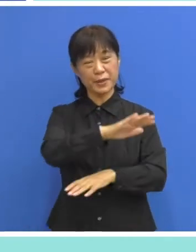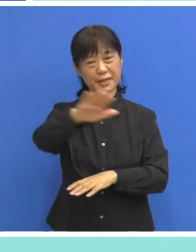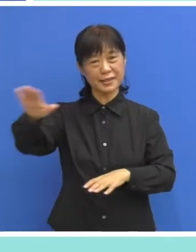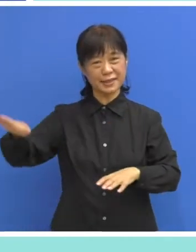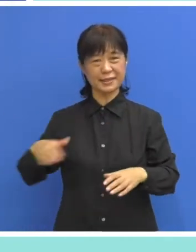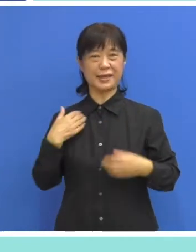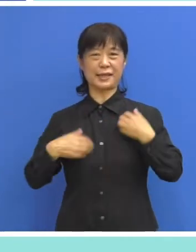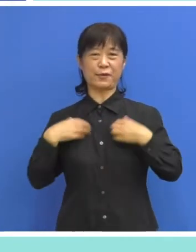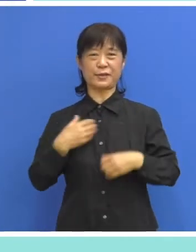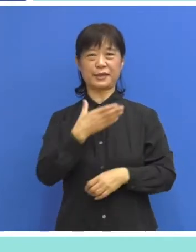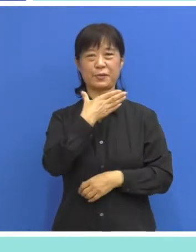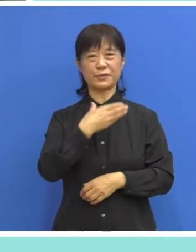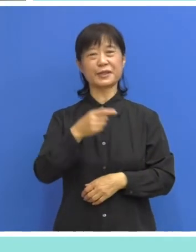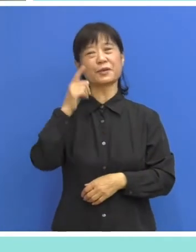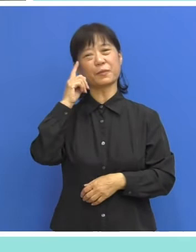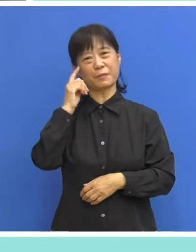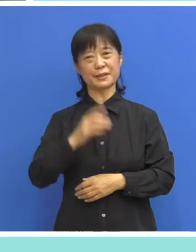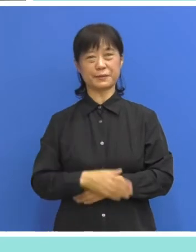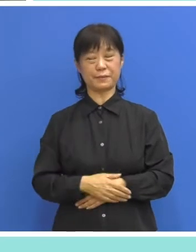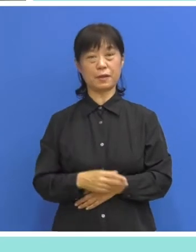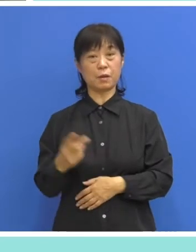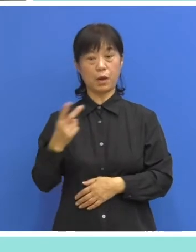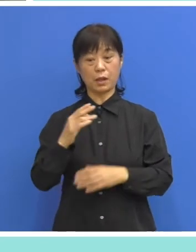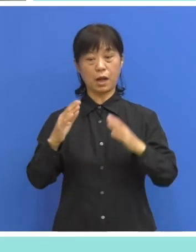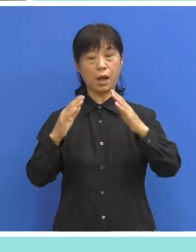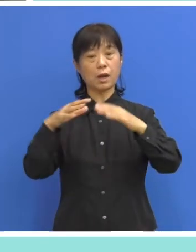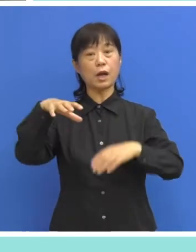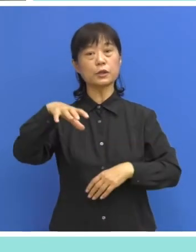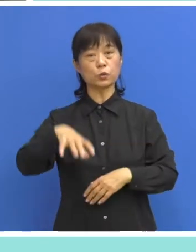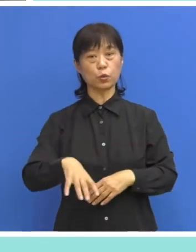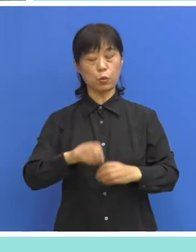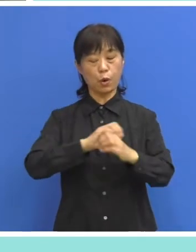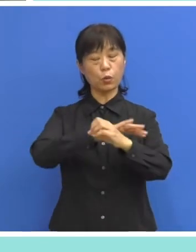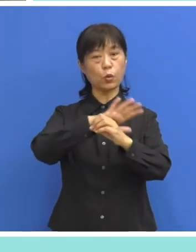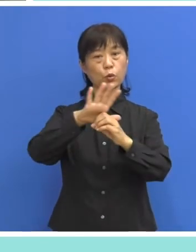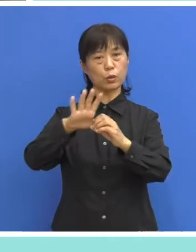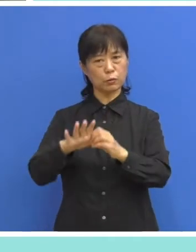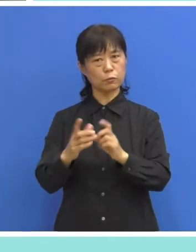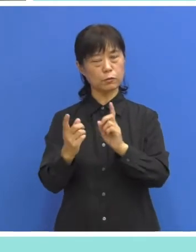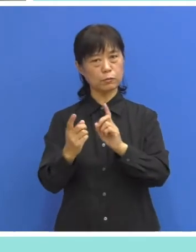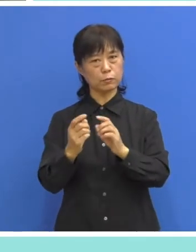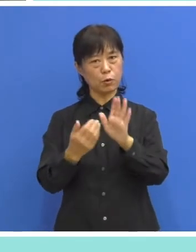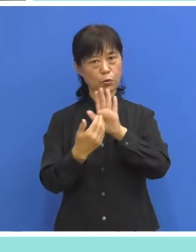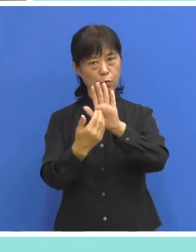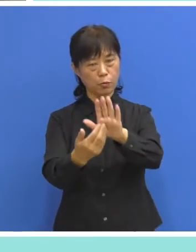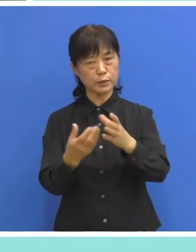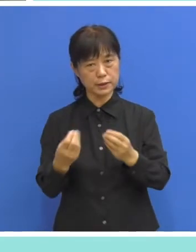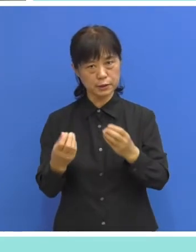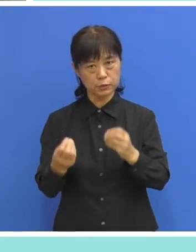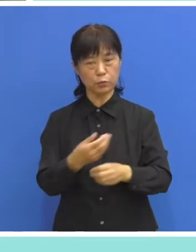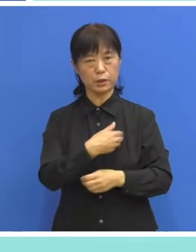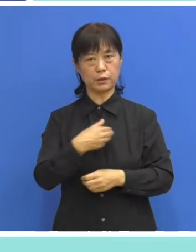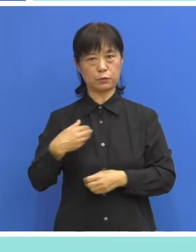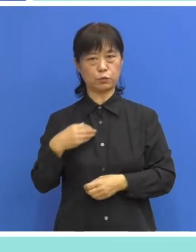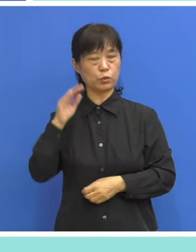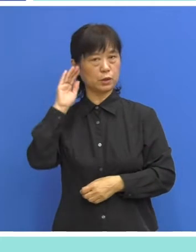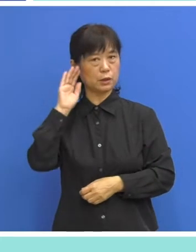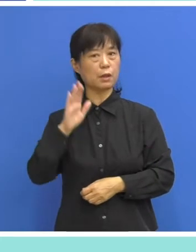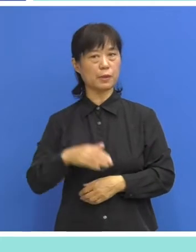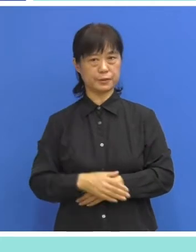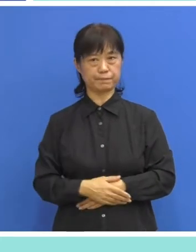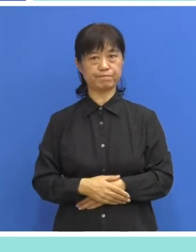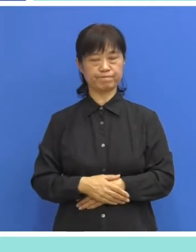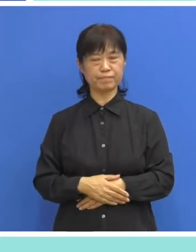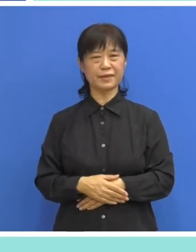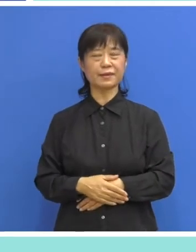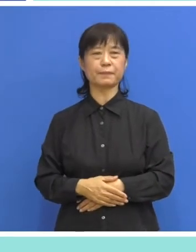きたいと思います。 また会場ではコロナウイルスの対策などもしっかり取られるとお聞きしました。 はい、